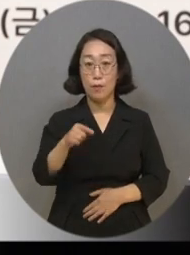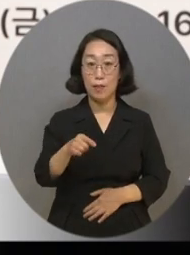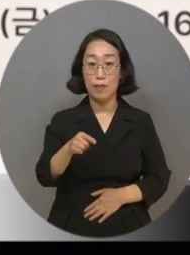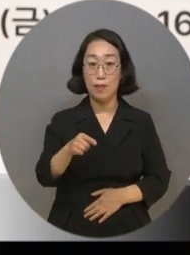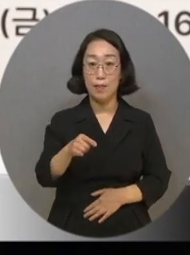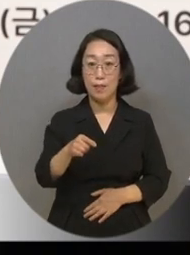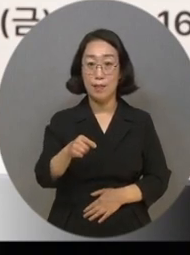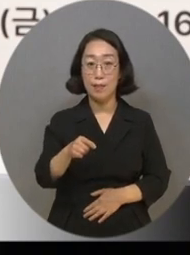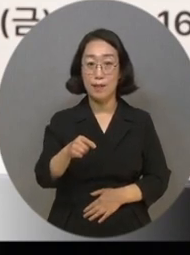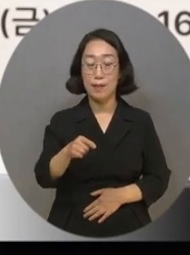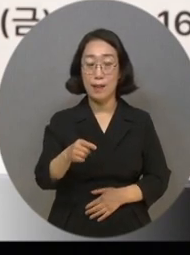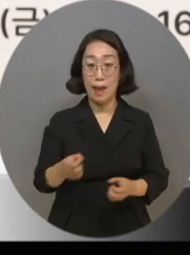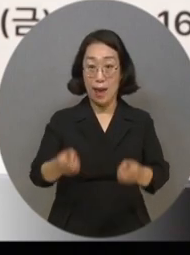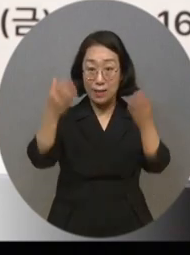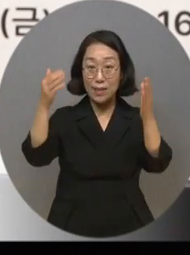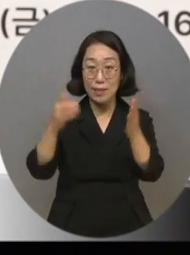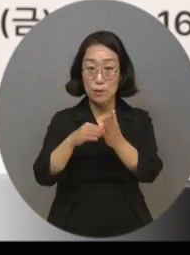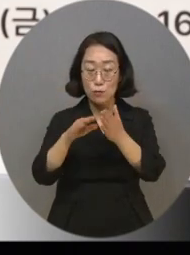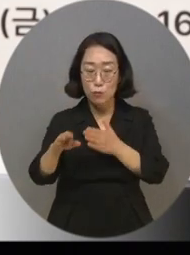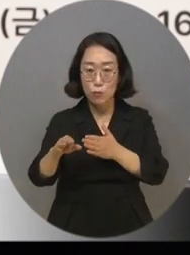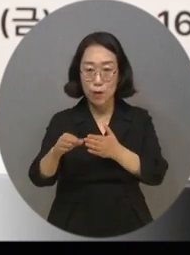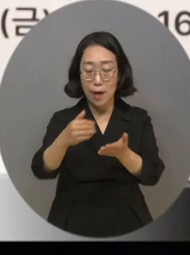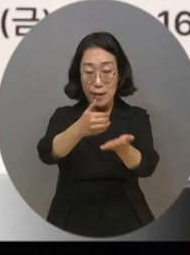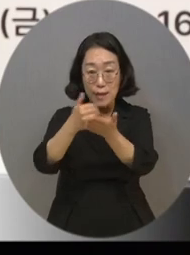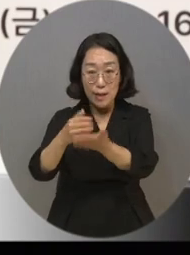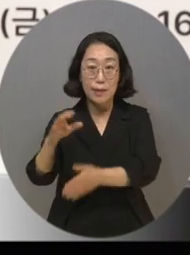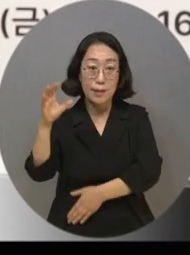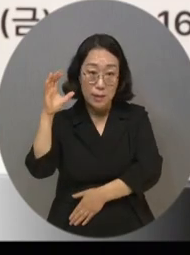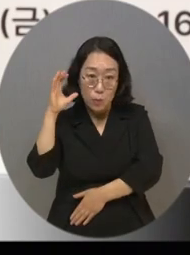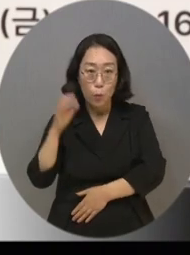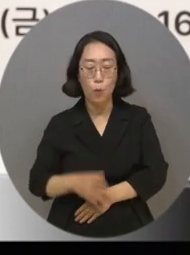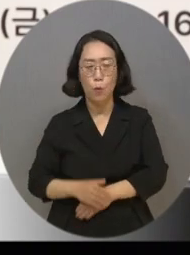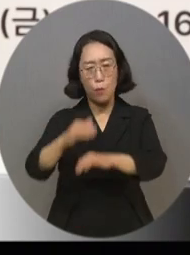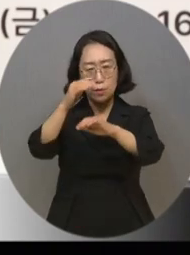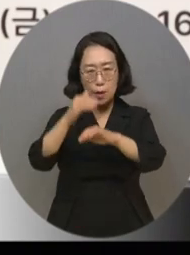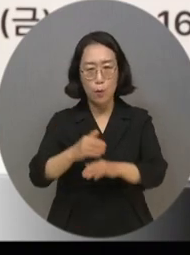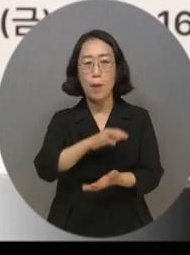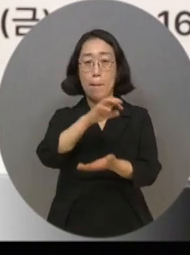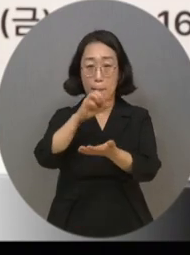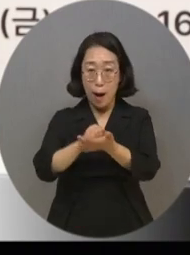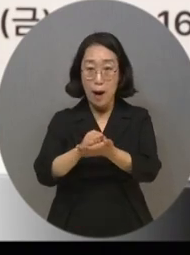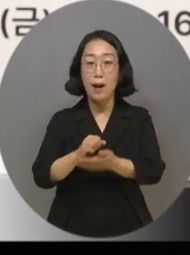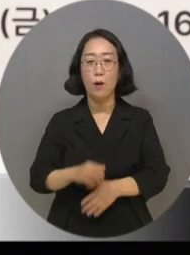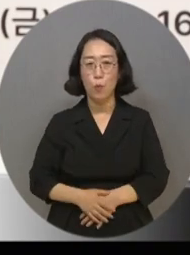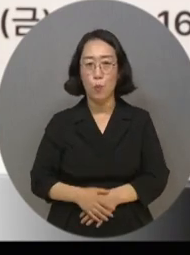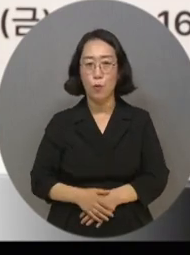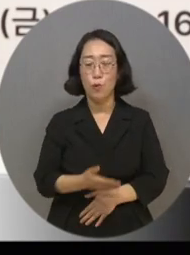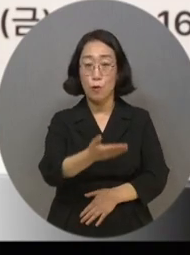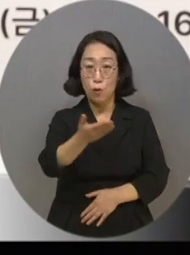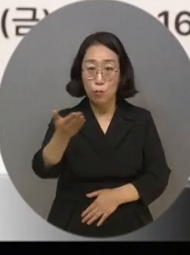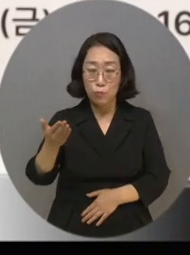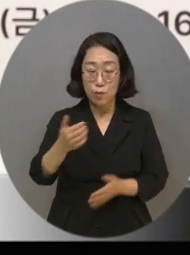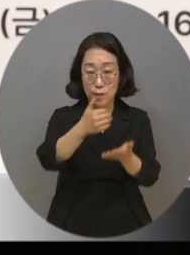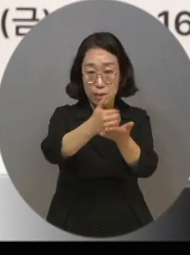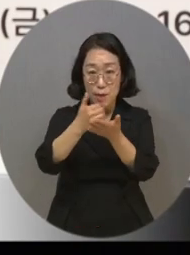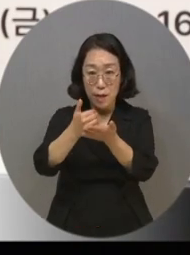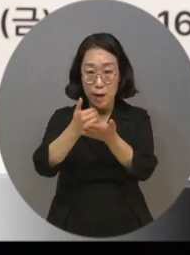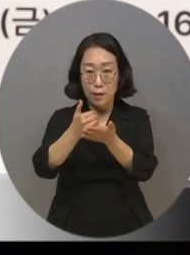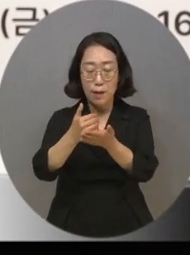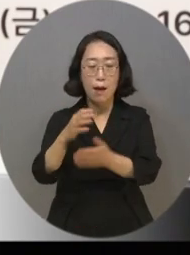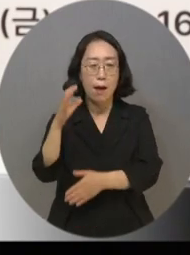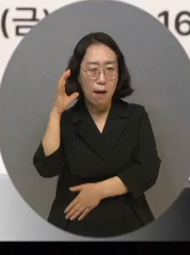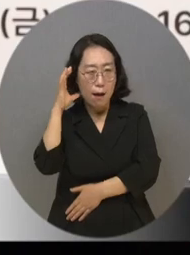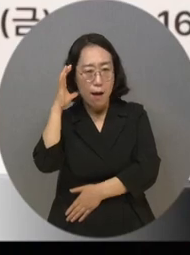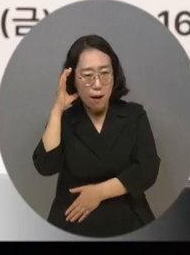오늘 여기 끝나고 잠깐 말씀 좀 듣고 이 내용에 대해서 잘 파악하고 여러분들 내용을 듣고 이제 가서